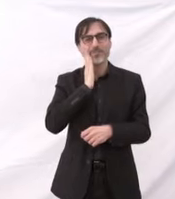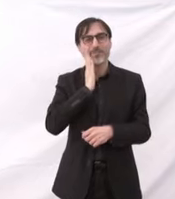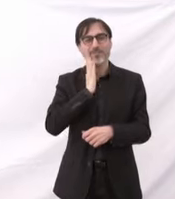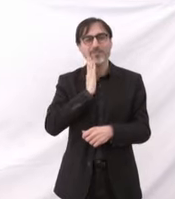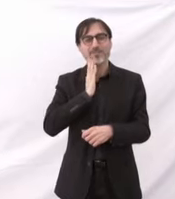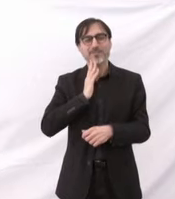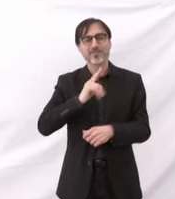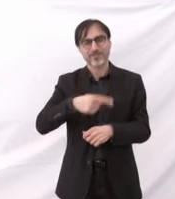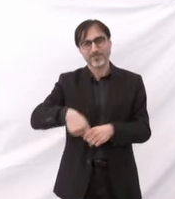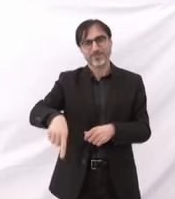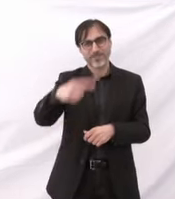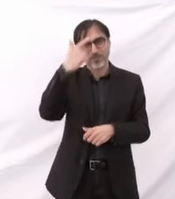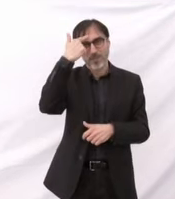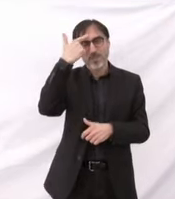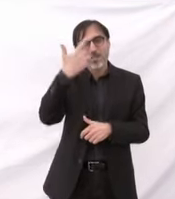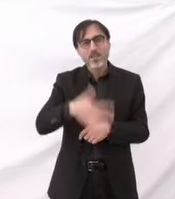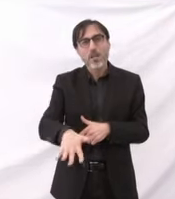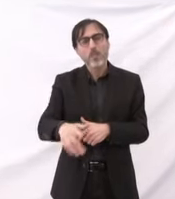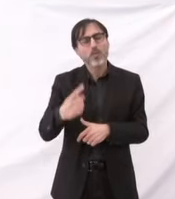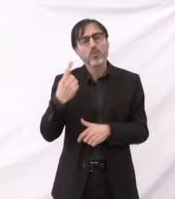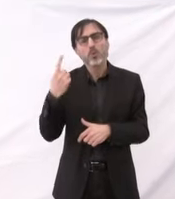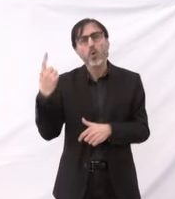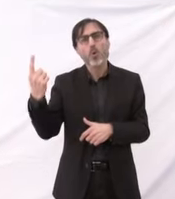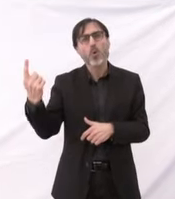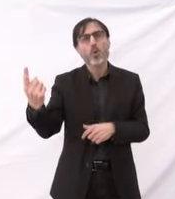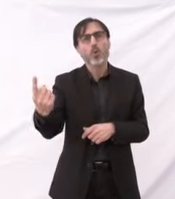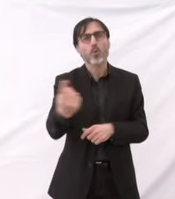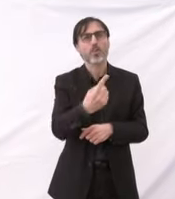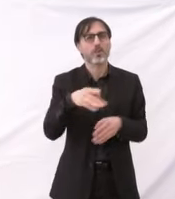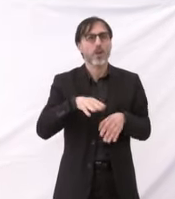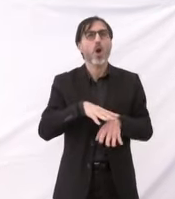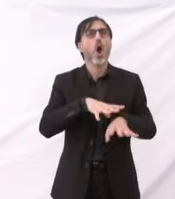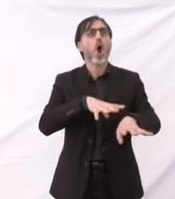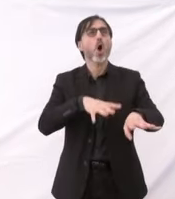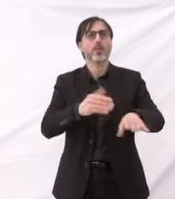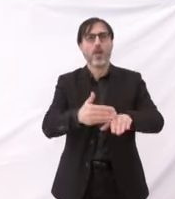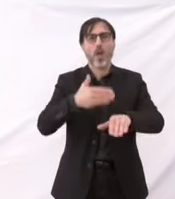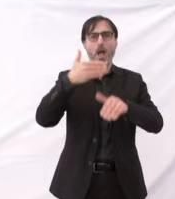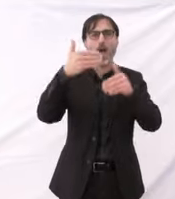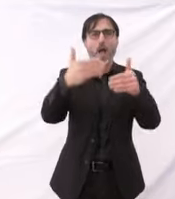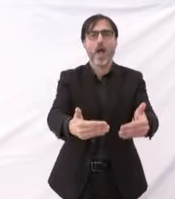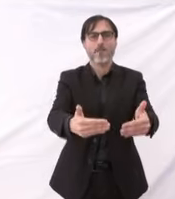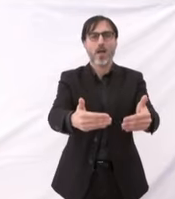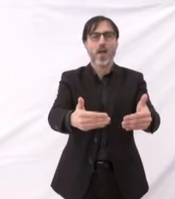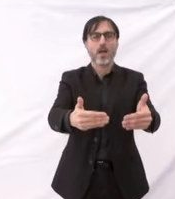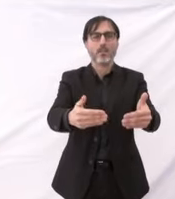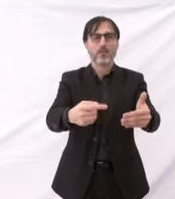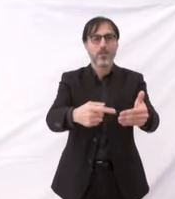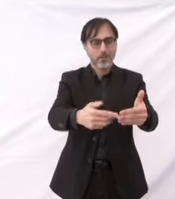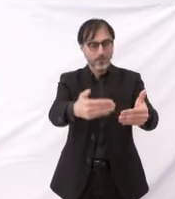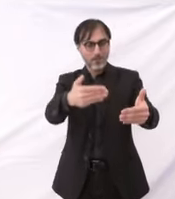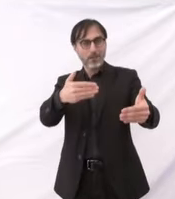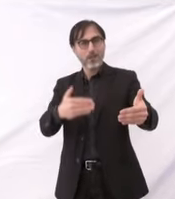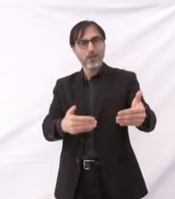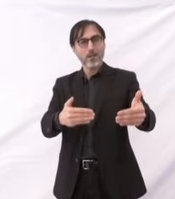voi lo sapevate tutti, voi avete aperto il corteo, ma subito dopo di